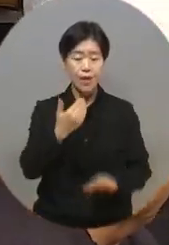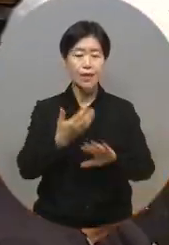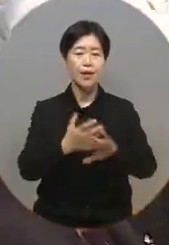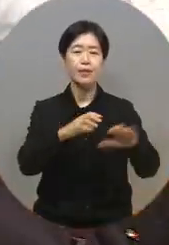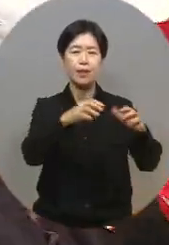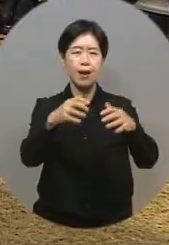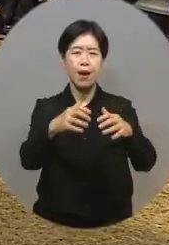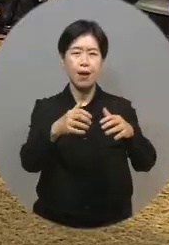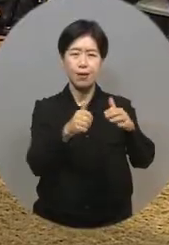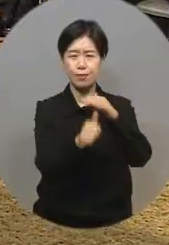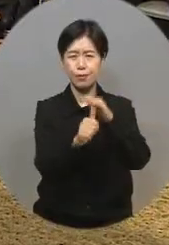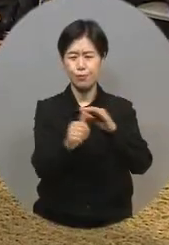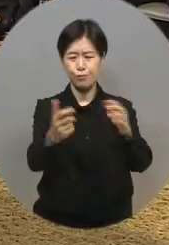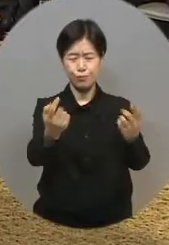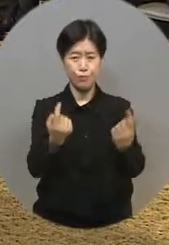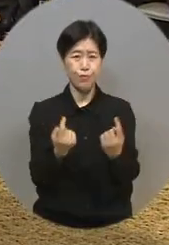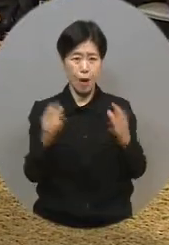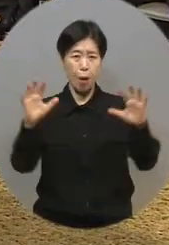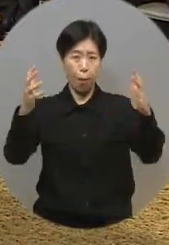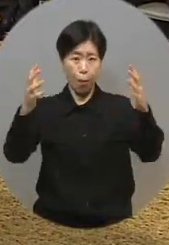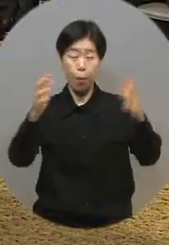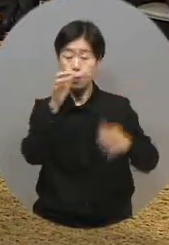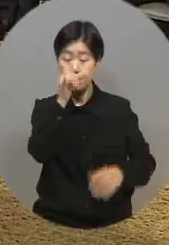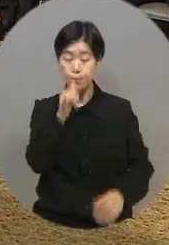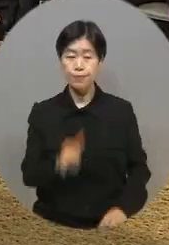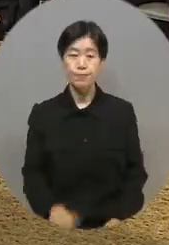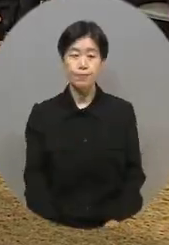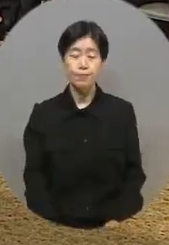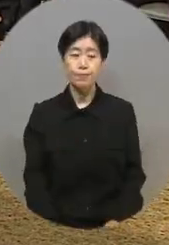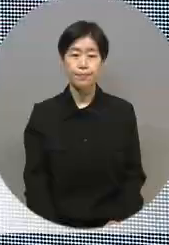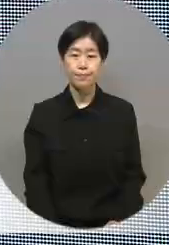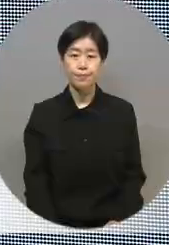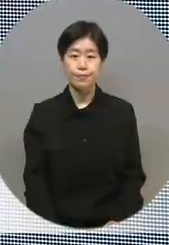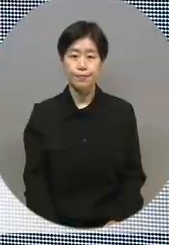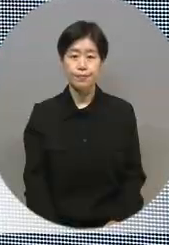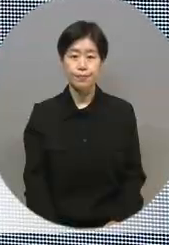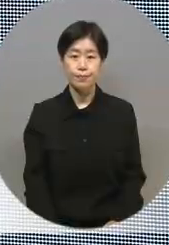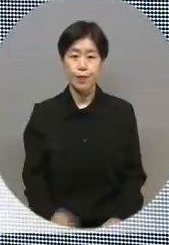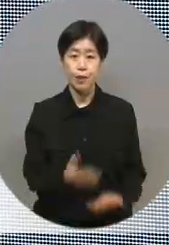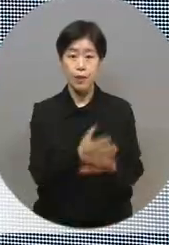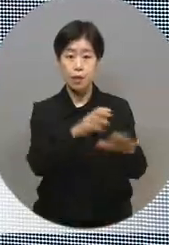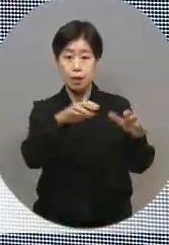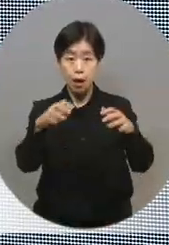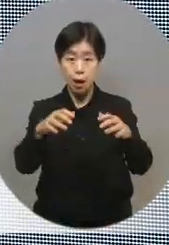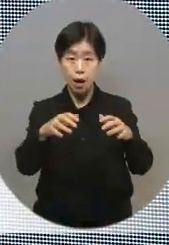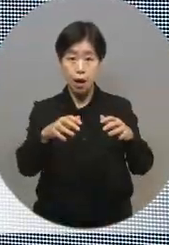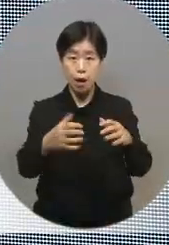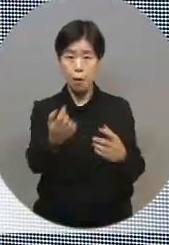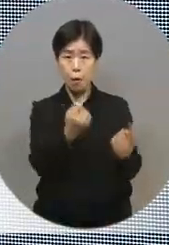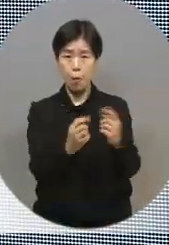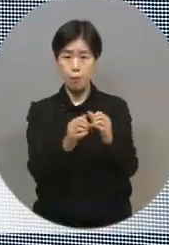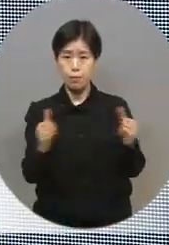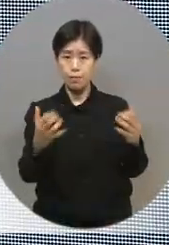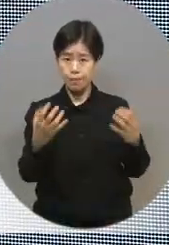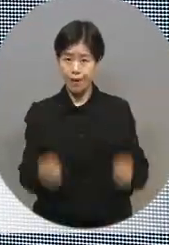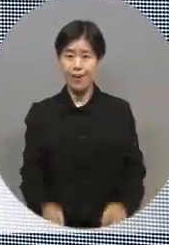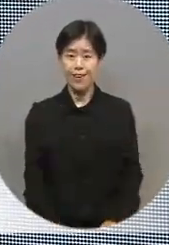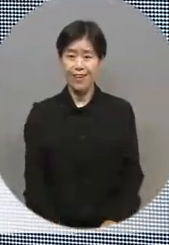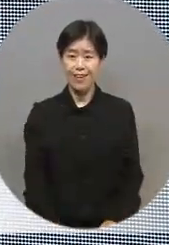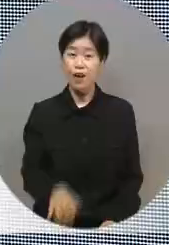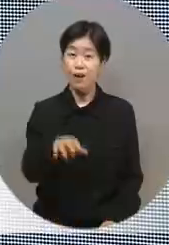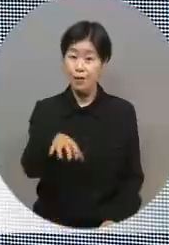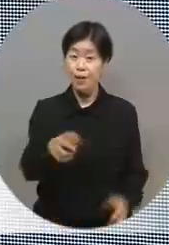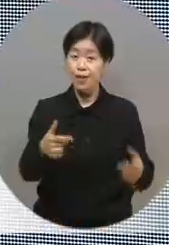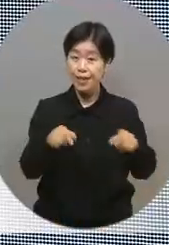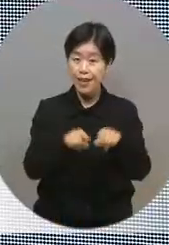뜨거운 환호 속에서 대회 분위기가 후끈 달아올랐습니다. 해외에서 시합 오신 분들이 있는데 우리 여기에